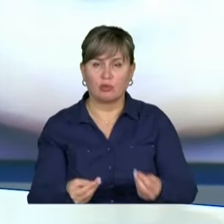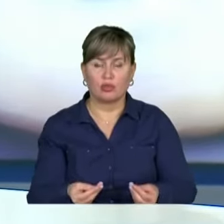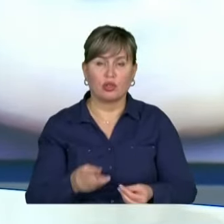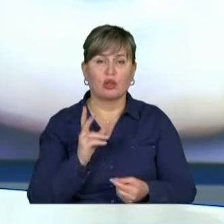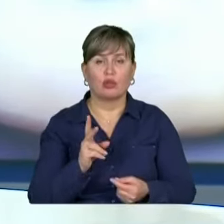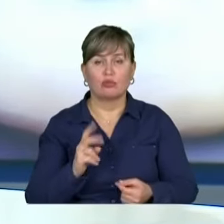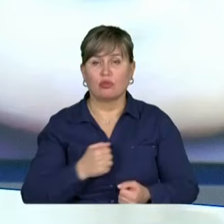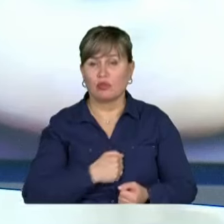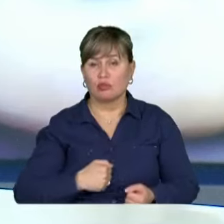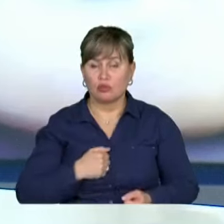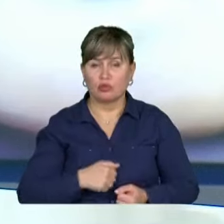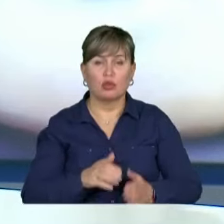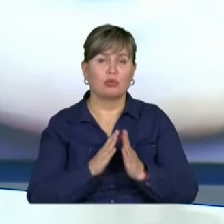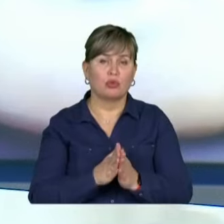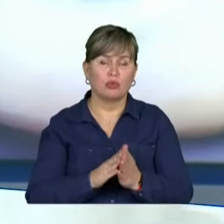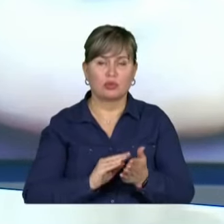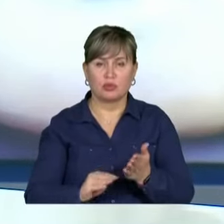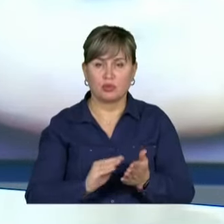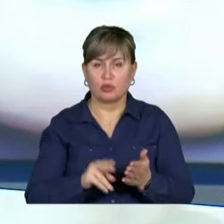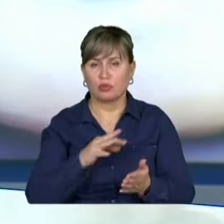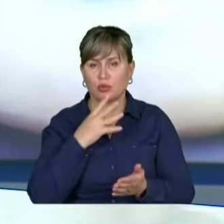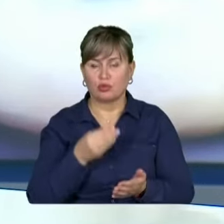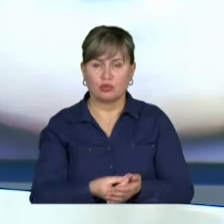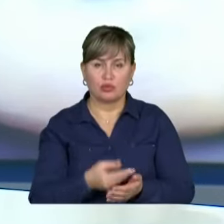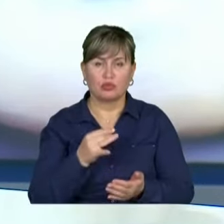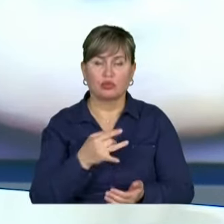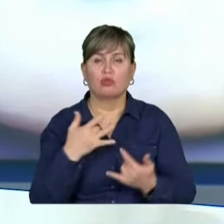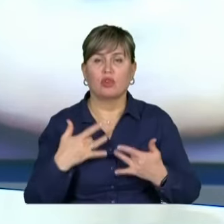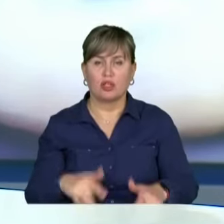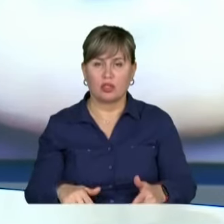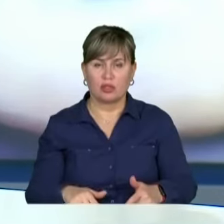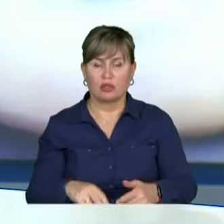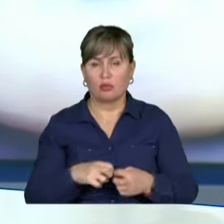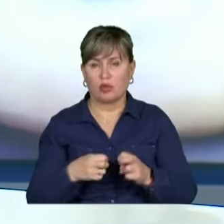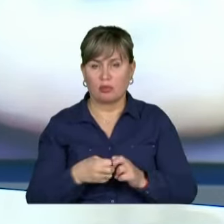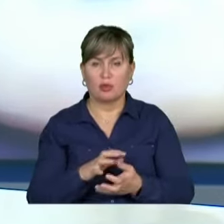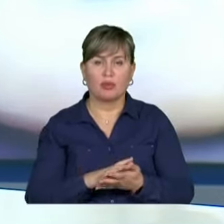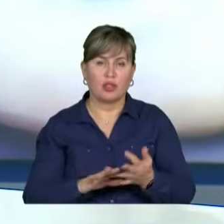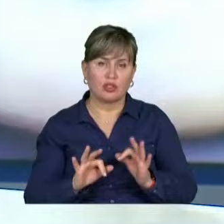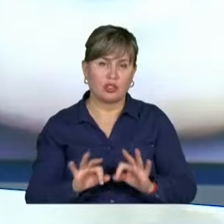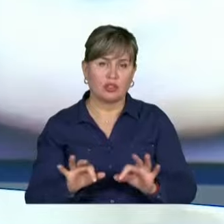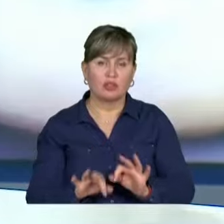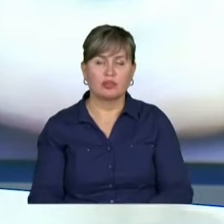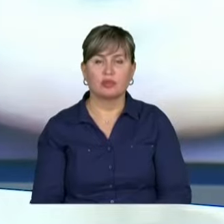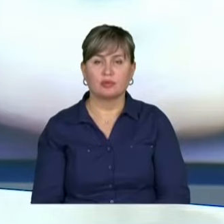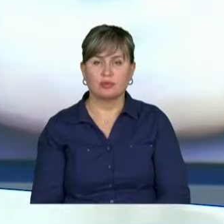кто возмущается, просят писать по собственному и увольняться. В проблеме разбирался Рустам